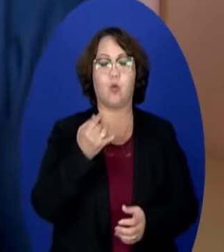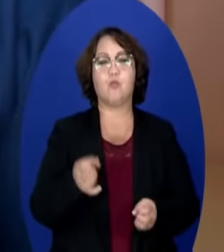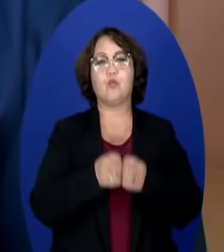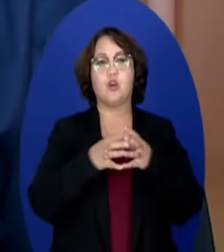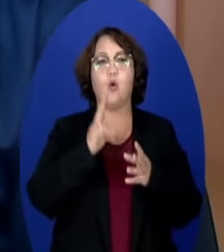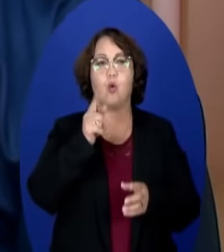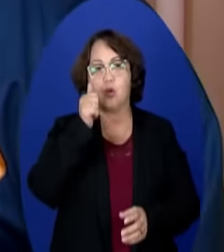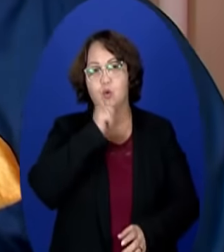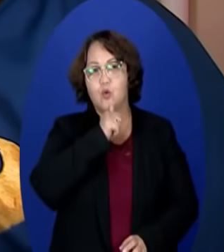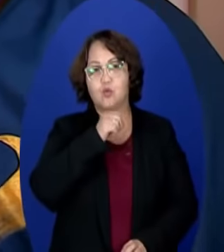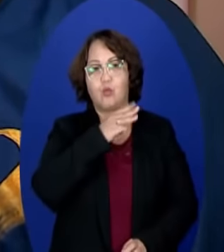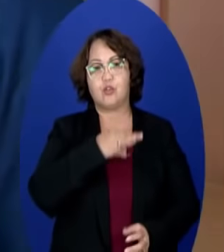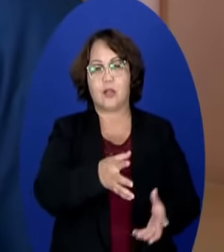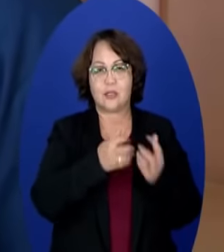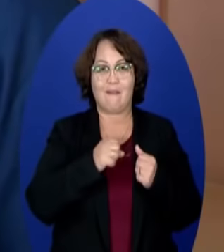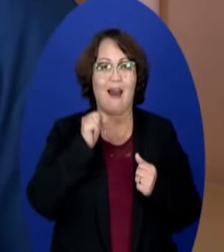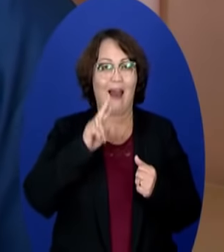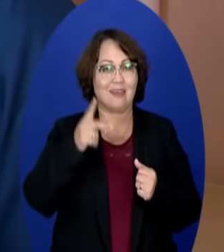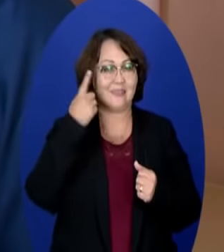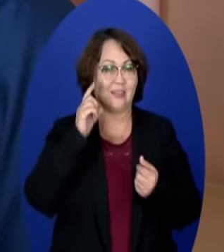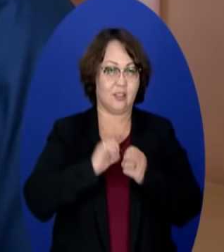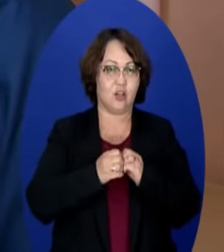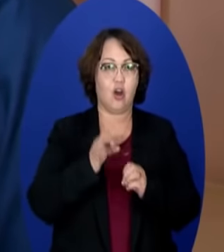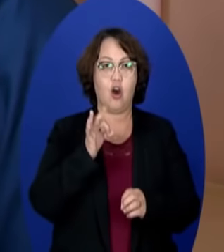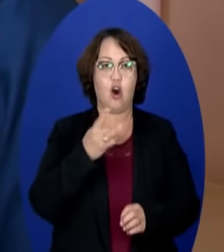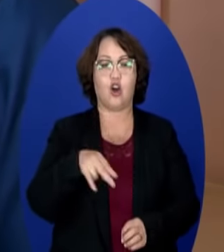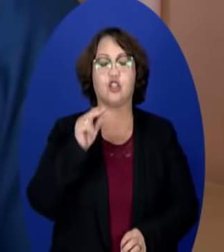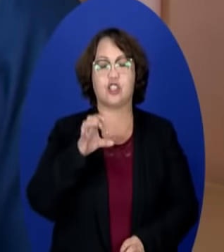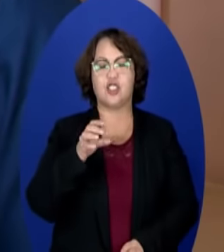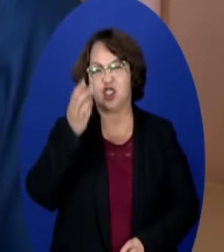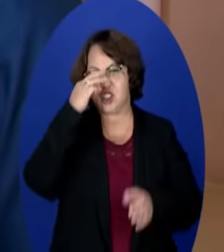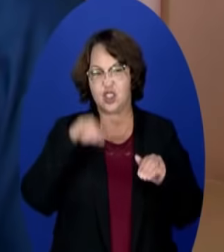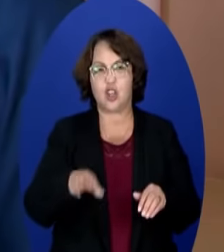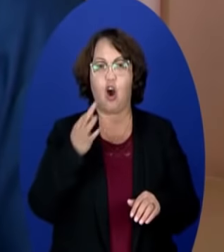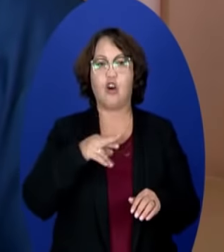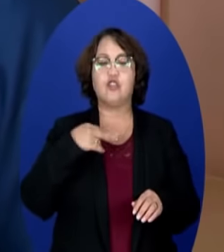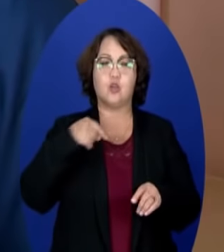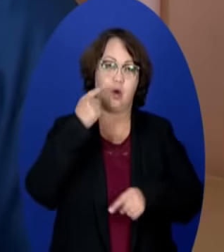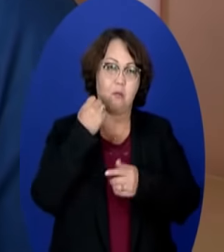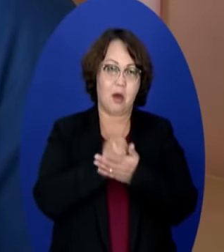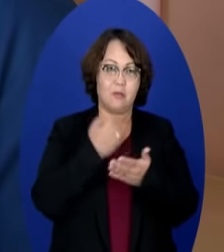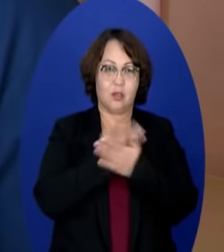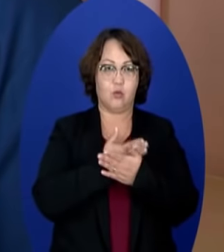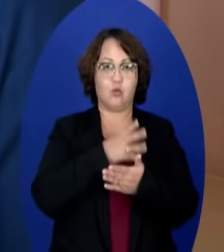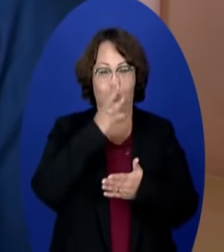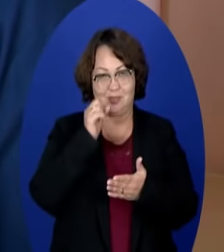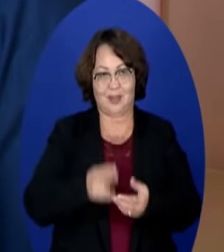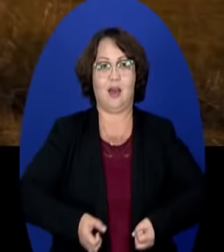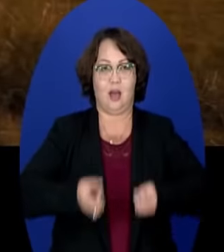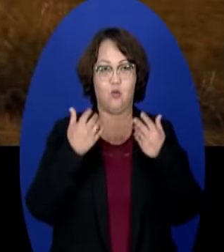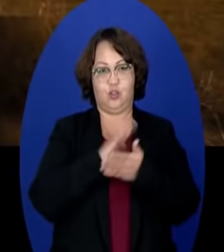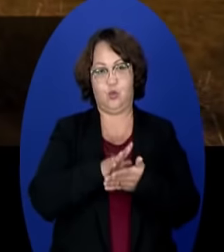аваад аяыг нь би өөрөө хийгээд Дордсын Чингисийн онгоны тухай баримтат киноны бас нэг дуу бас сая зохиож гаргалаа бас нэг чинь дуу